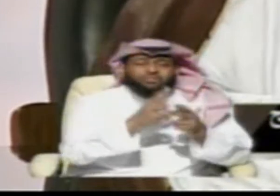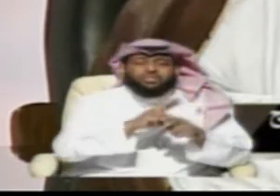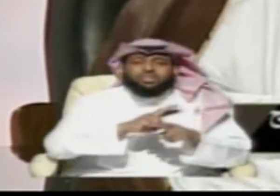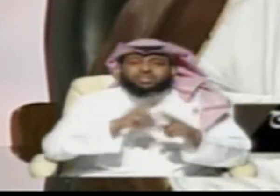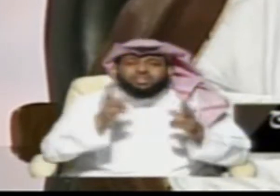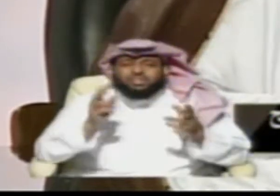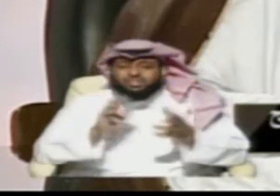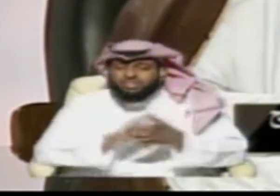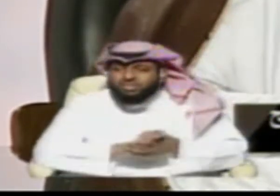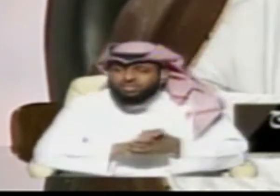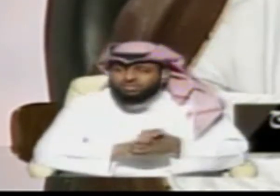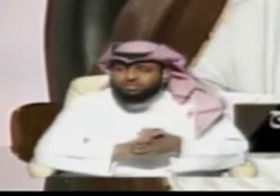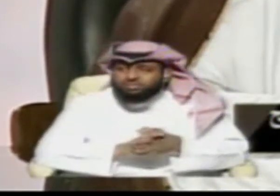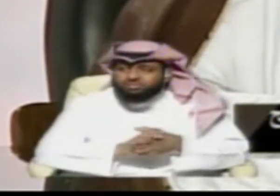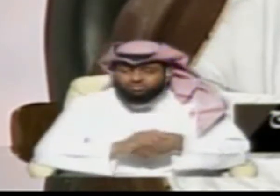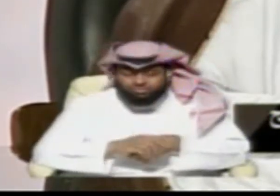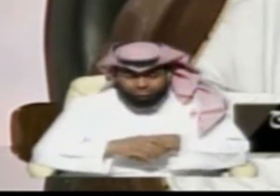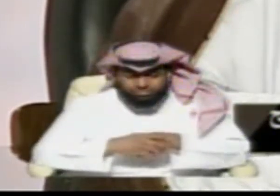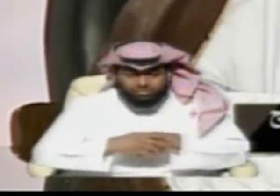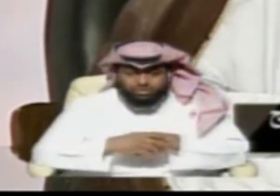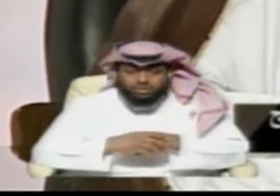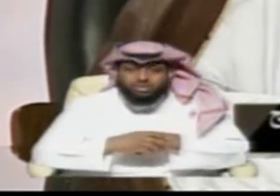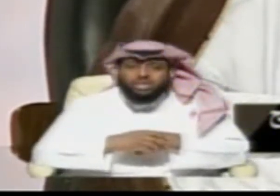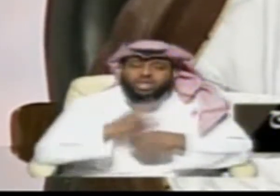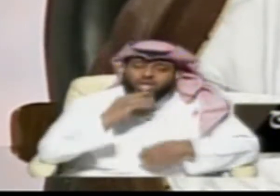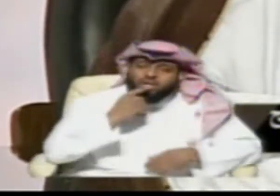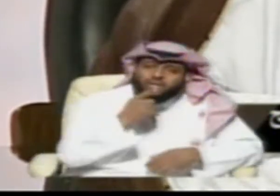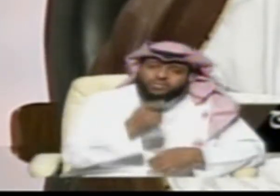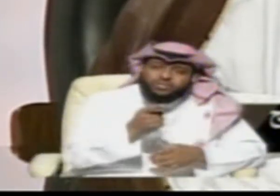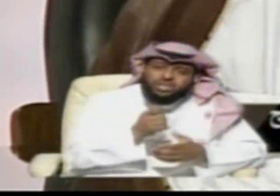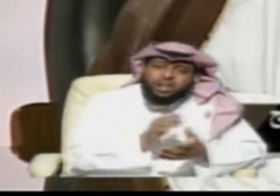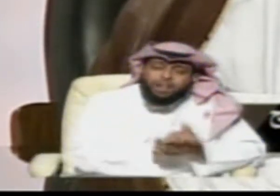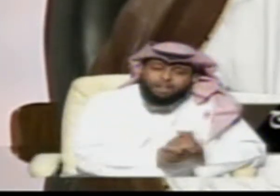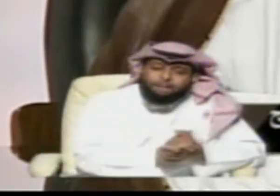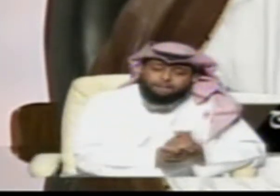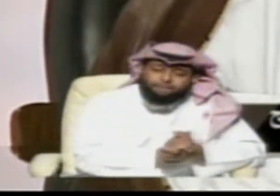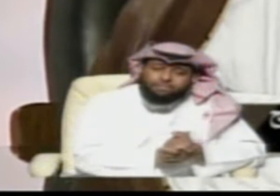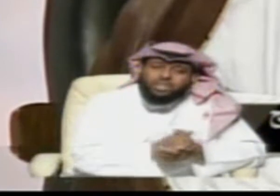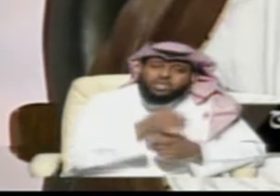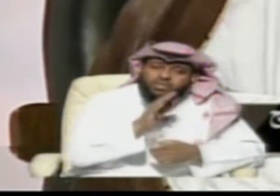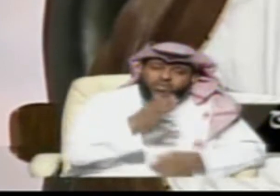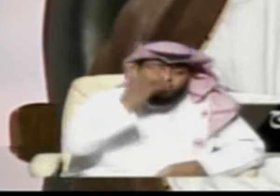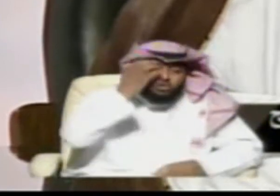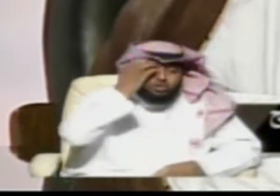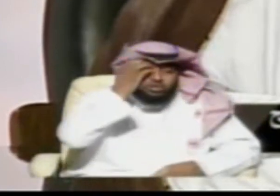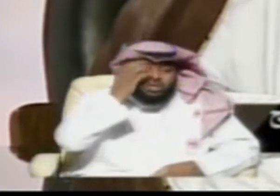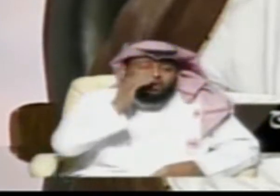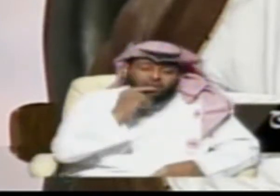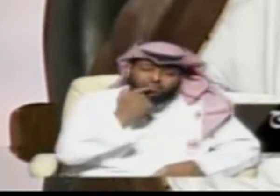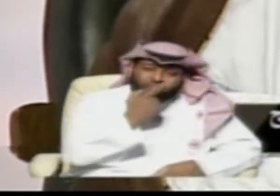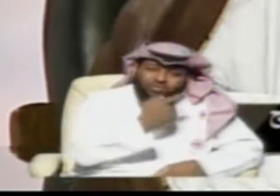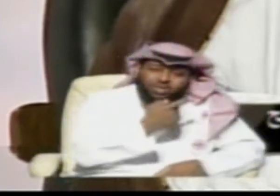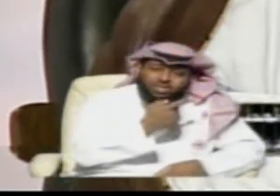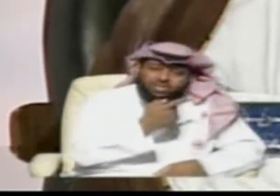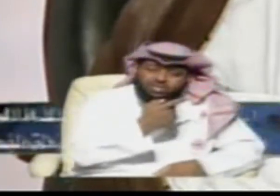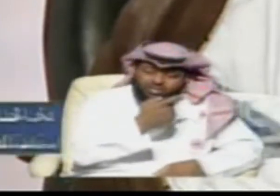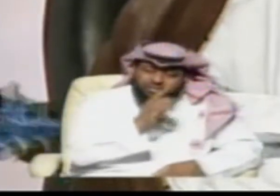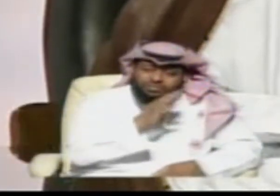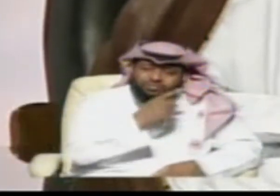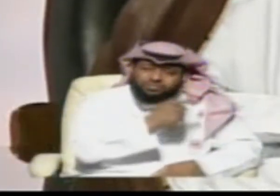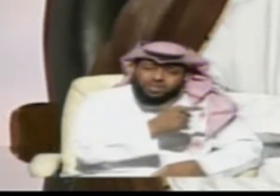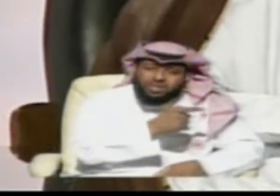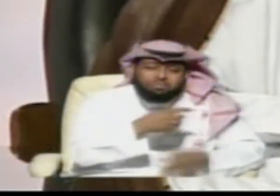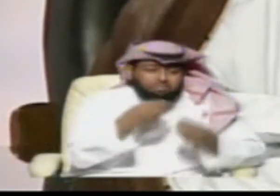ومهما كانت المبررات التي يسوقها من يسوقها من الصهاينة ومن سلك